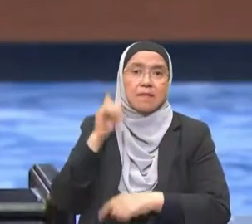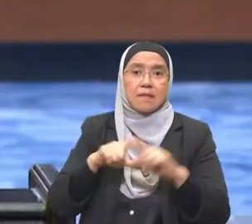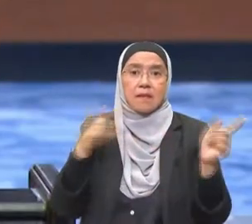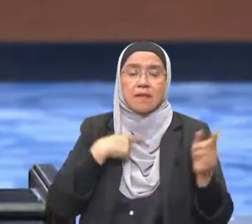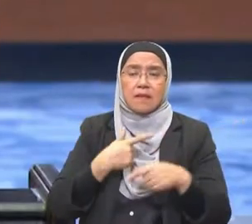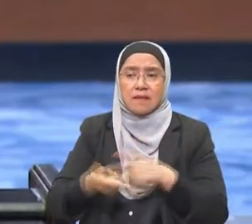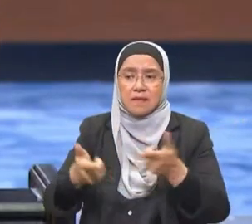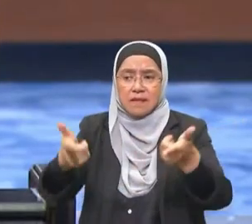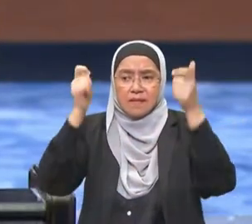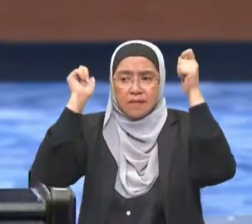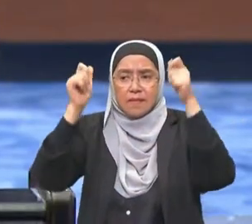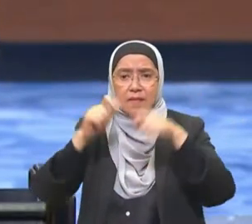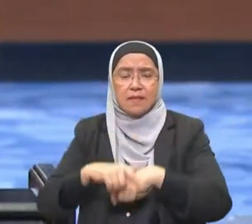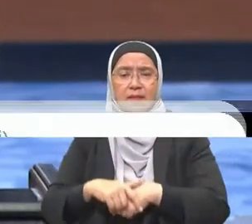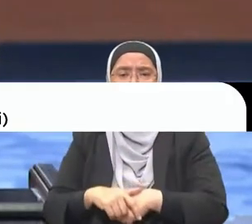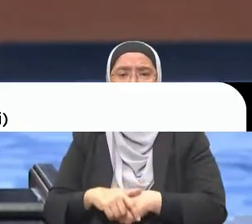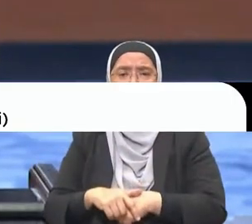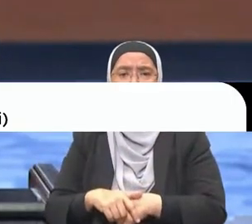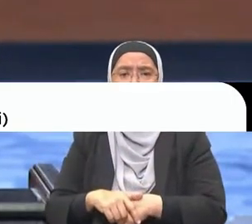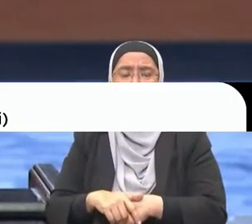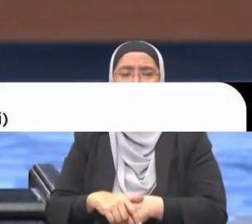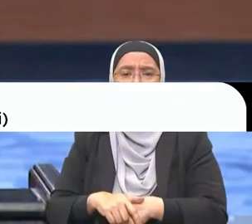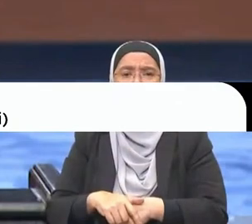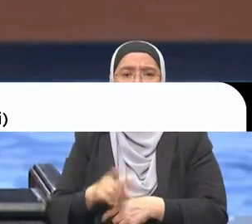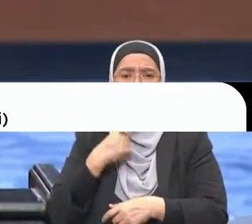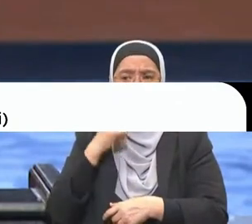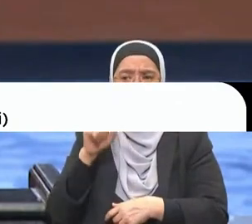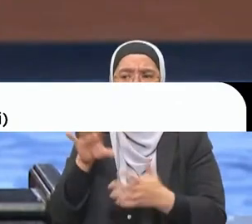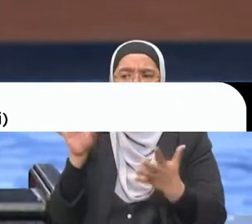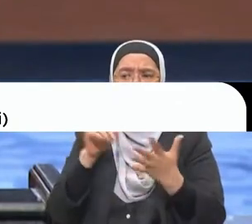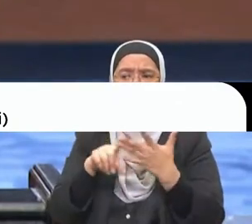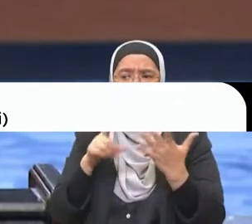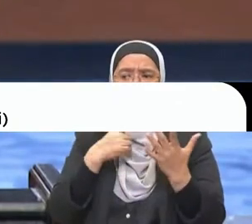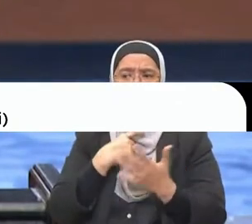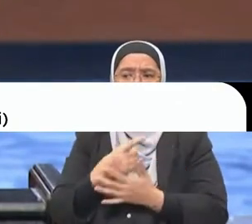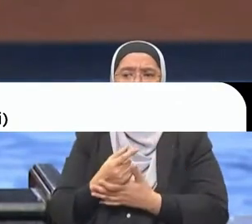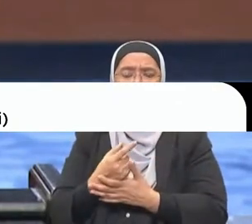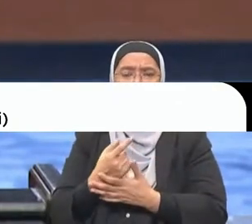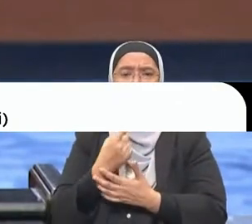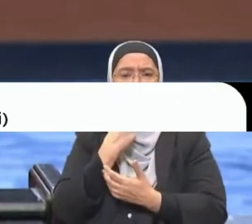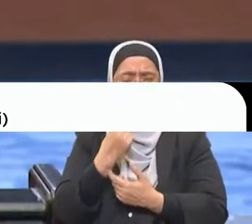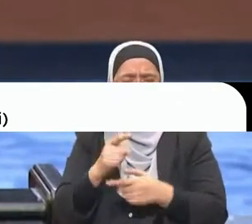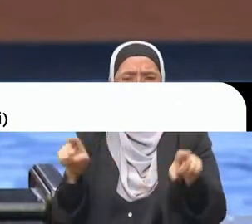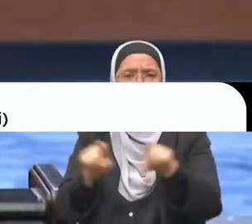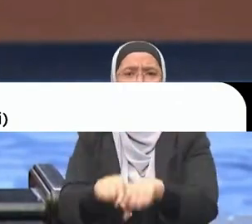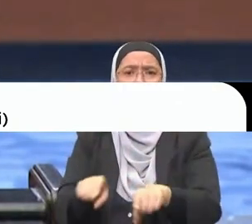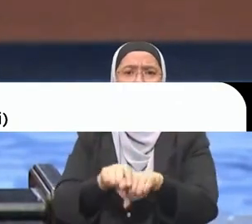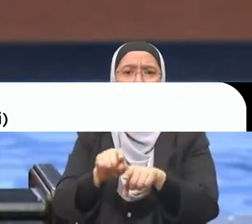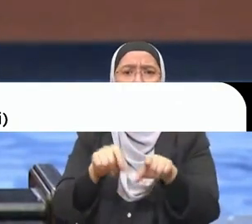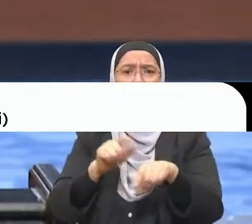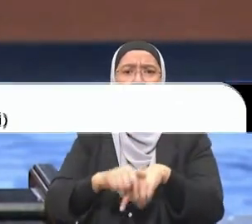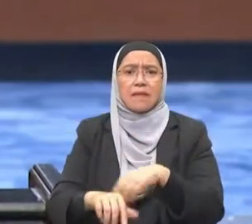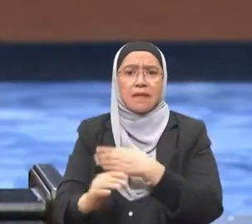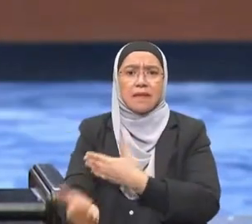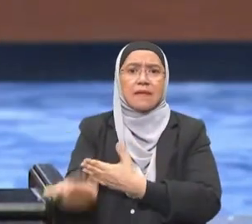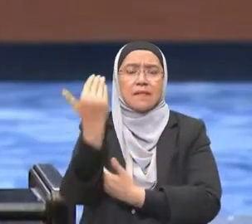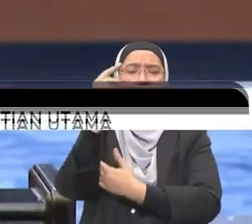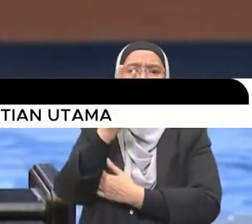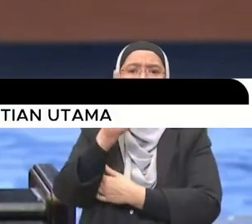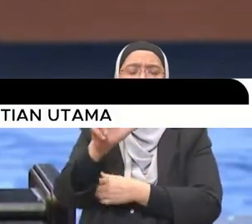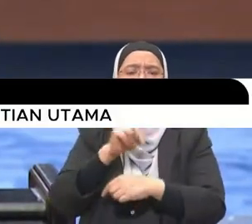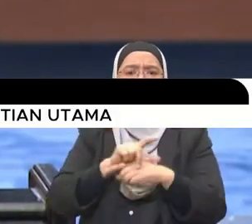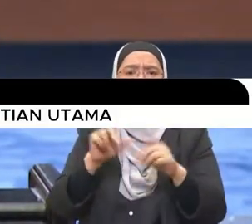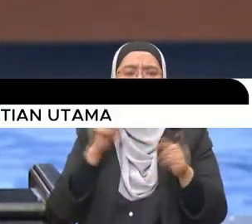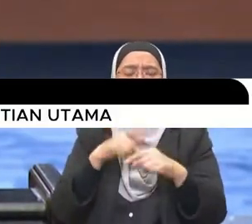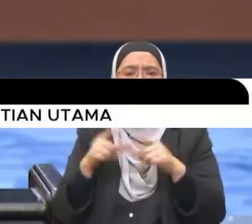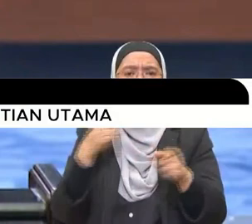saya pun pernah kena tipu 3 pagi kucing saya kejut terperanjat saya 3000 hilang tapi dapat balik duitlah isu dia yang berhormat